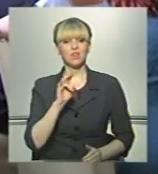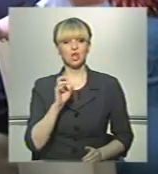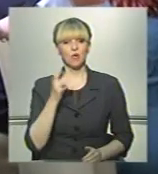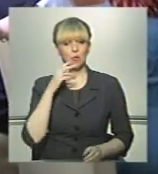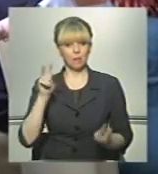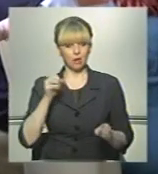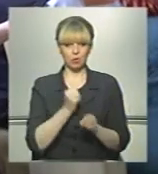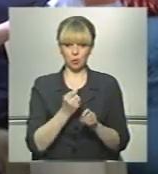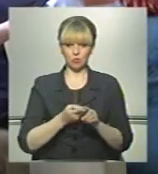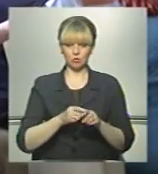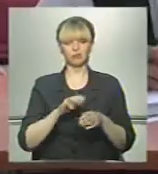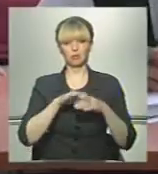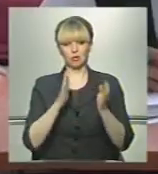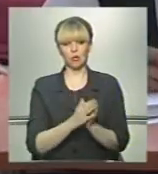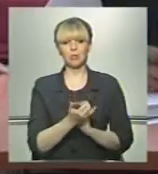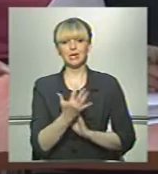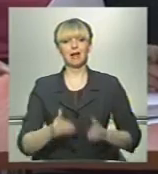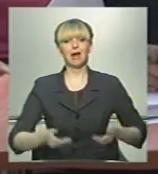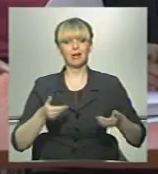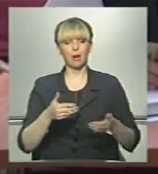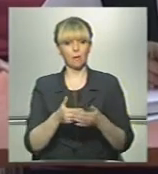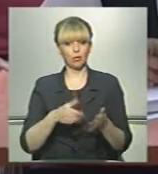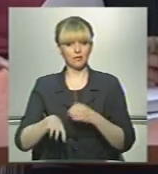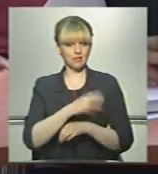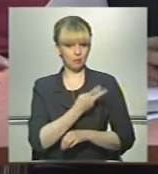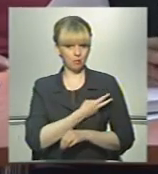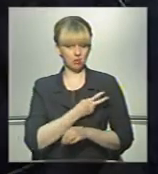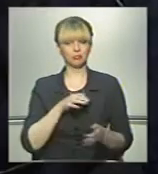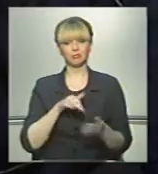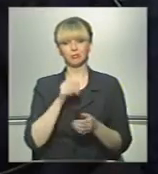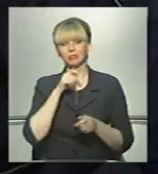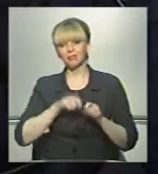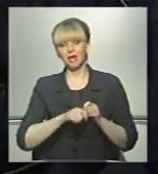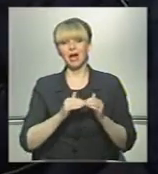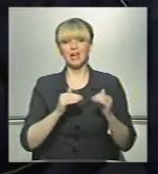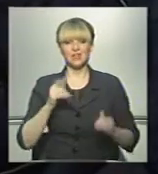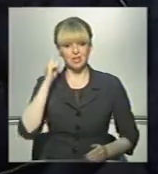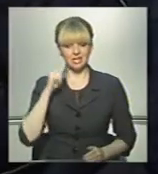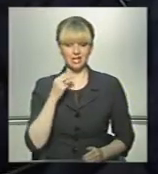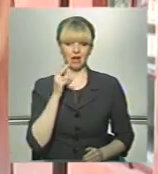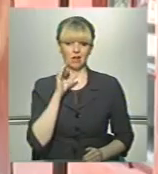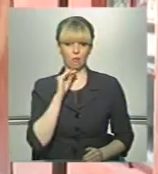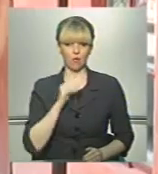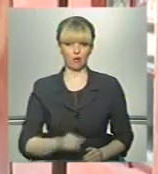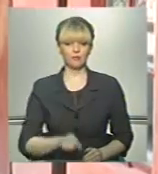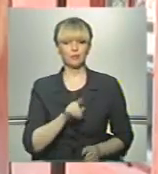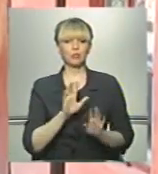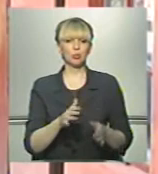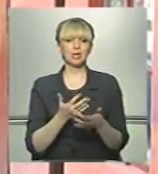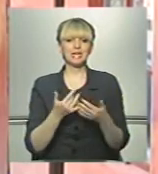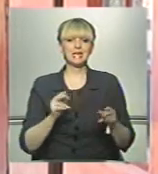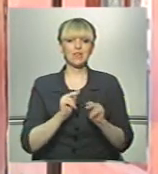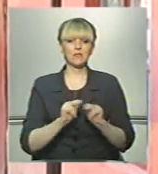Америку». Робитимуть це комплексно у кілька етапів. Попередньо усі бажаючі пройшли тести на рівень знання мови. У них будуть різні